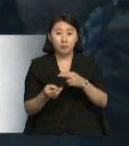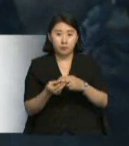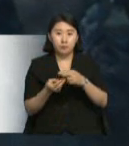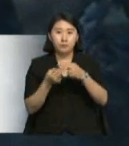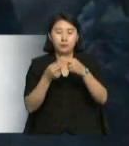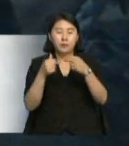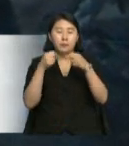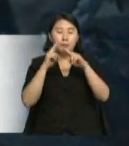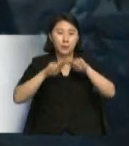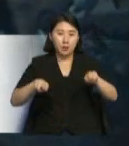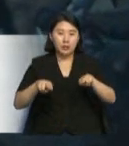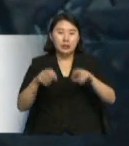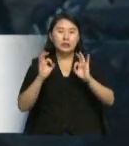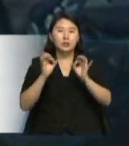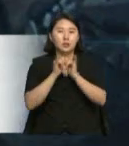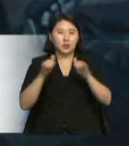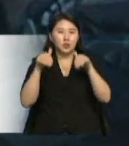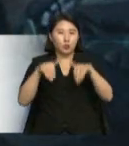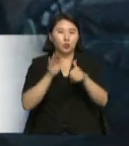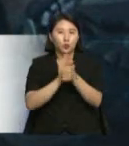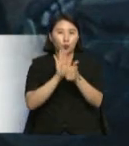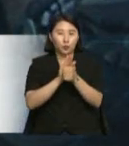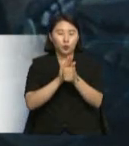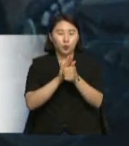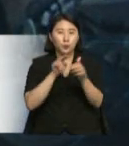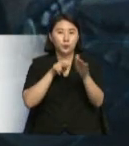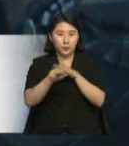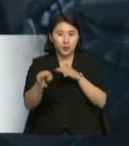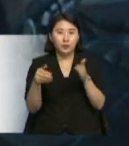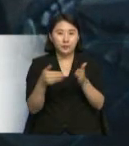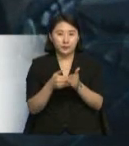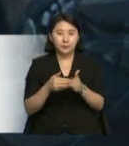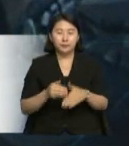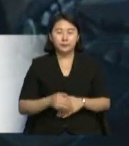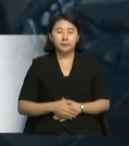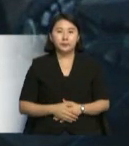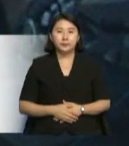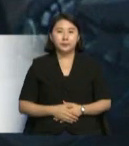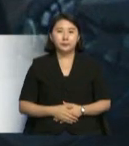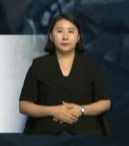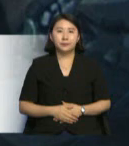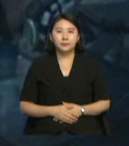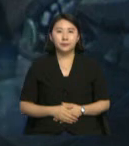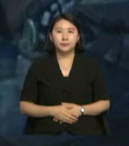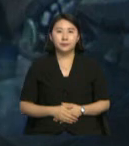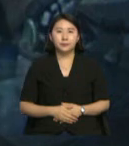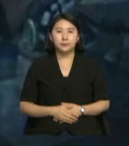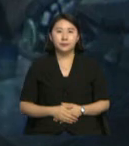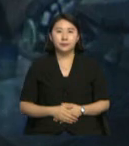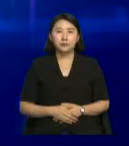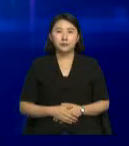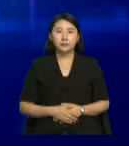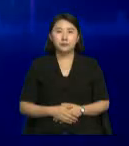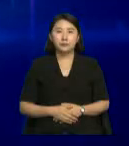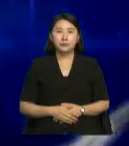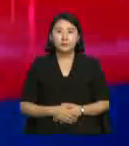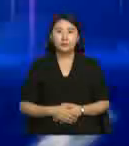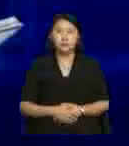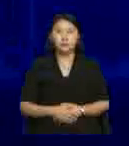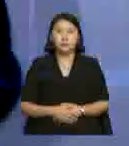노인이 은행 직원들의 기지로 피해를 모면했습니다. 어떤 사연인지 이승준 기자가 알아봤습니다.